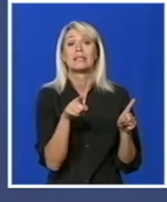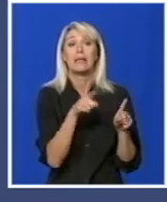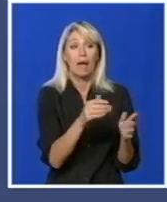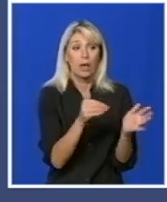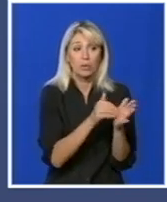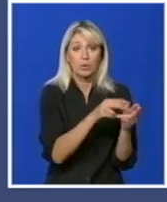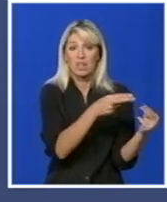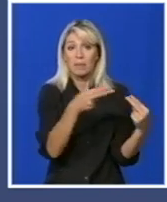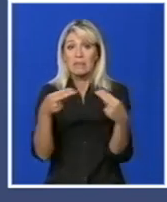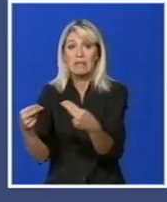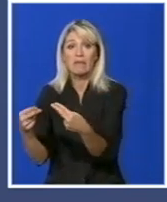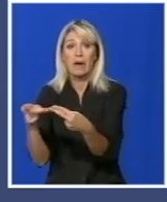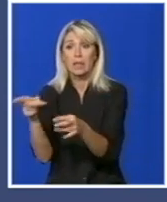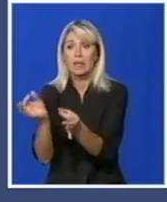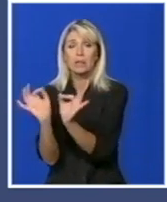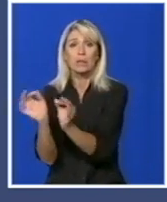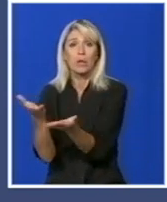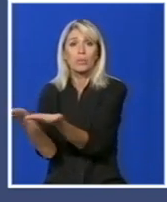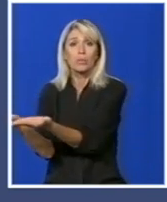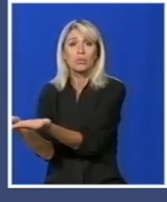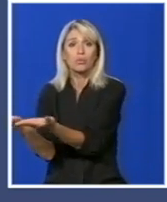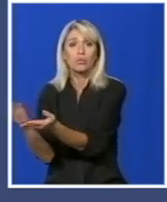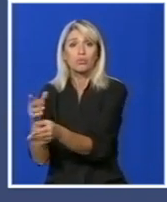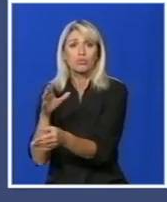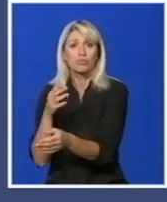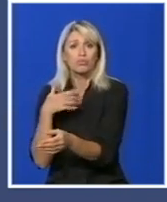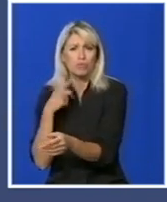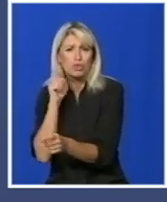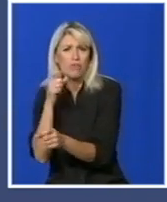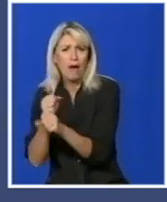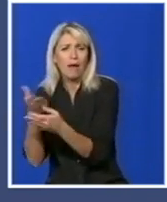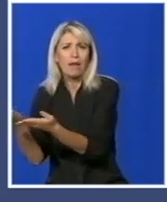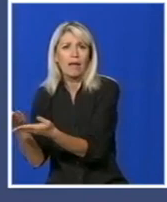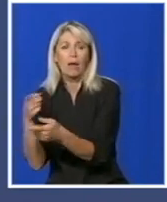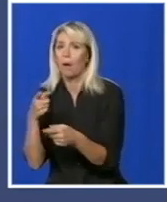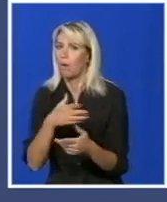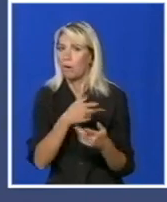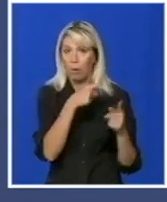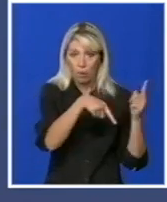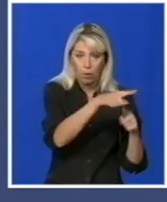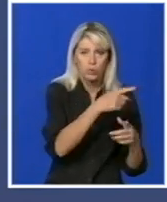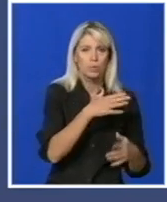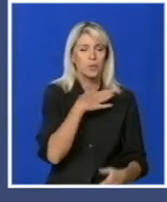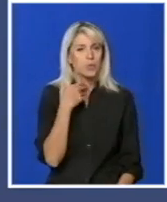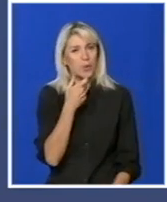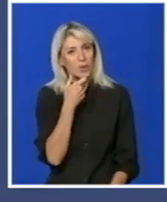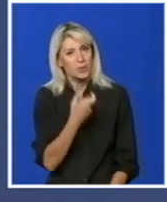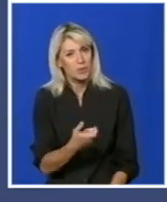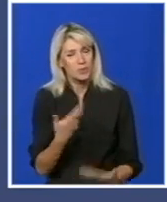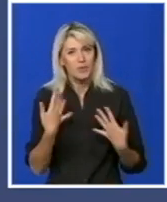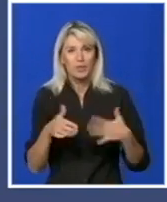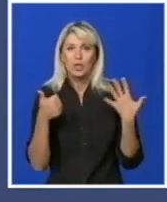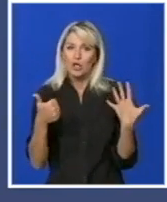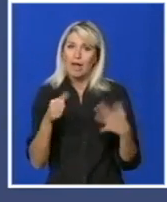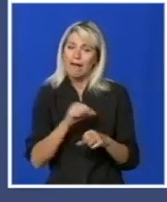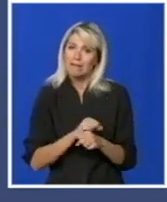non-COVID pacijenata. Ti su ljudi izuzetno umorni. Njihovo već šest meseci smo u svemu ovom i mi smo već, kako